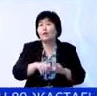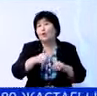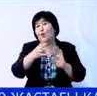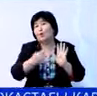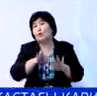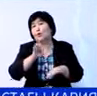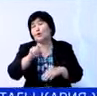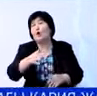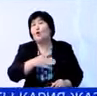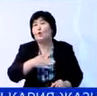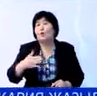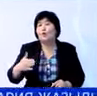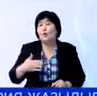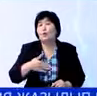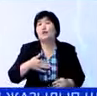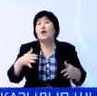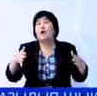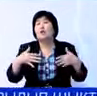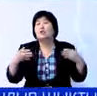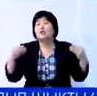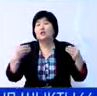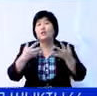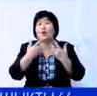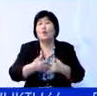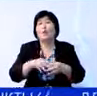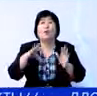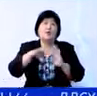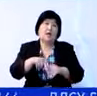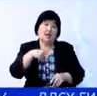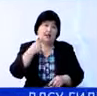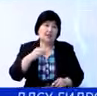19 науқас өкпені жасанды желдетуге қосылған, деді Елжан Біртанов.